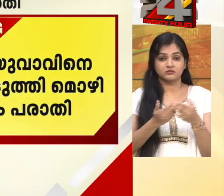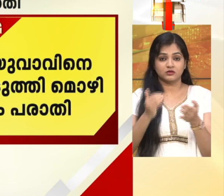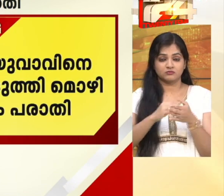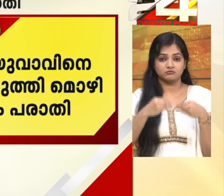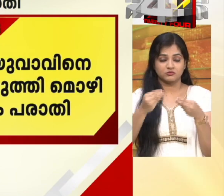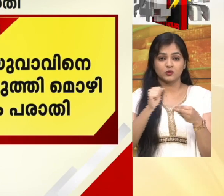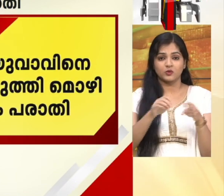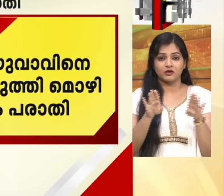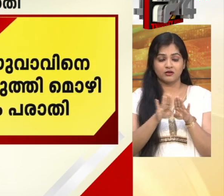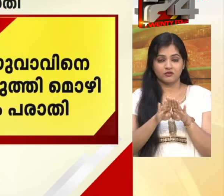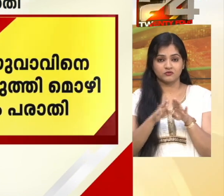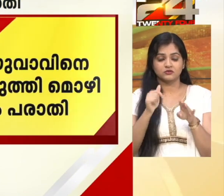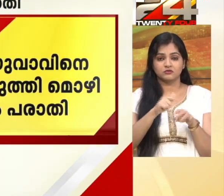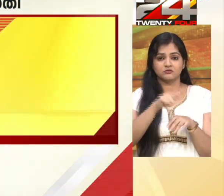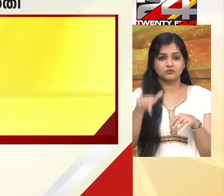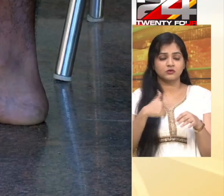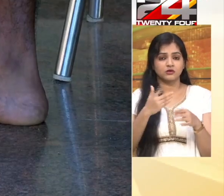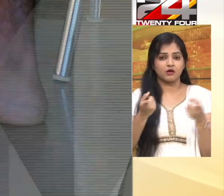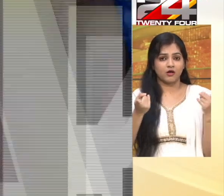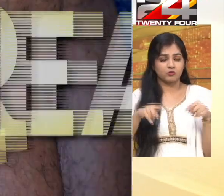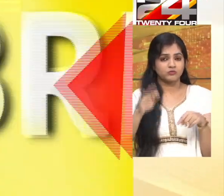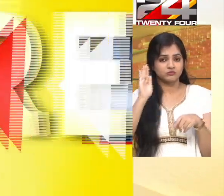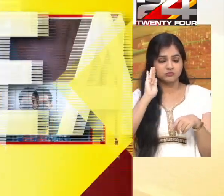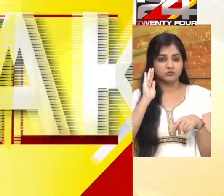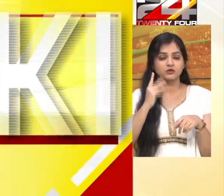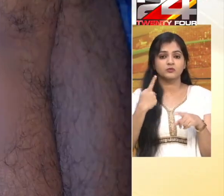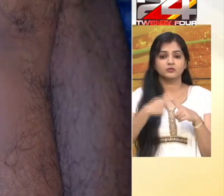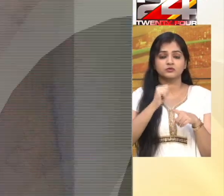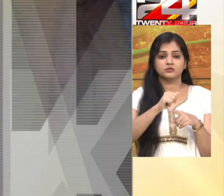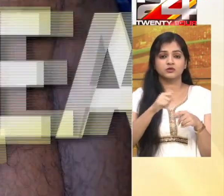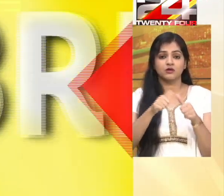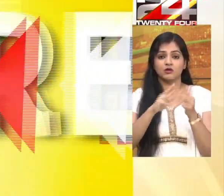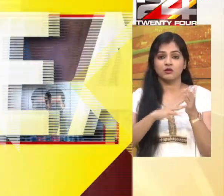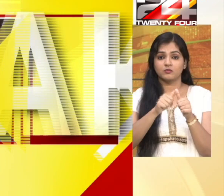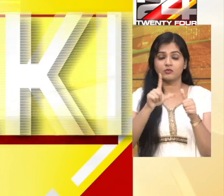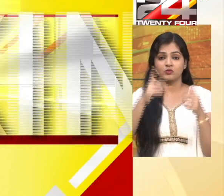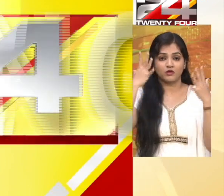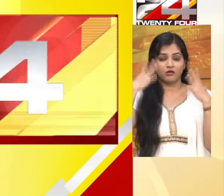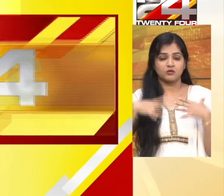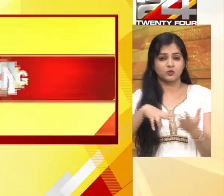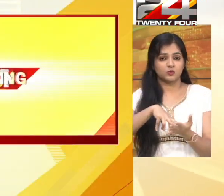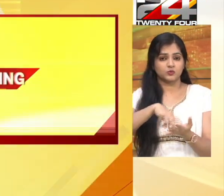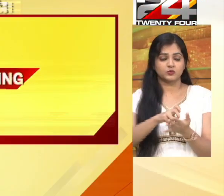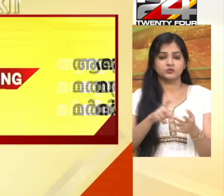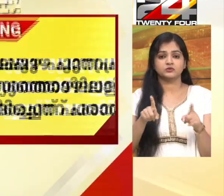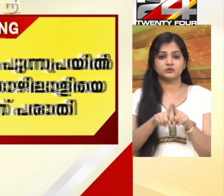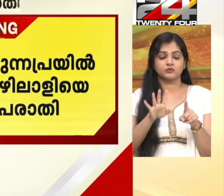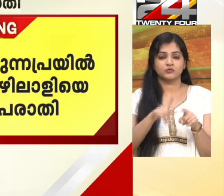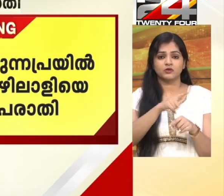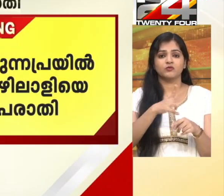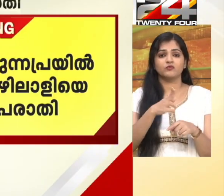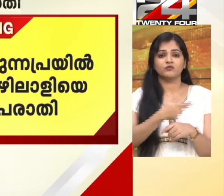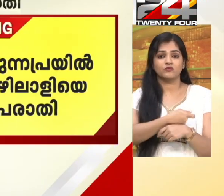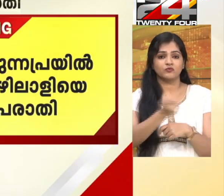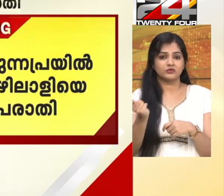ബന്ധുക്കളും ബന്ധുക്കളോടും മറ്റും ബന്ധുക്കളുമൊക്കെ ഈ കാര്യങ്ങൾ മനസ്സിലാക്കി ഇത്രയും ദിവസമായിട്ടും അമലിൻ്റെ ആരോഗ്യസ്ഥിതി ഈ നിലയ്ക്കാണ് അദ്ദേഹം മത്സ്യത്തൊഴിലാളി യുവാവ് കൂടിയാണ് എന്ന